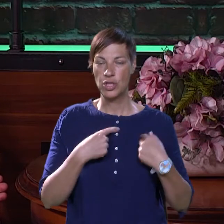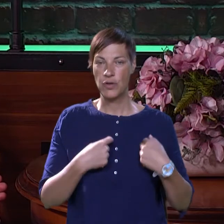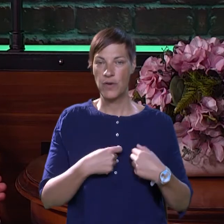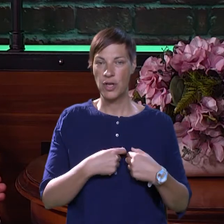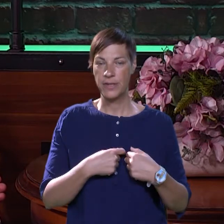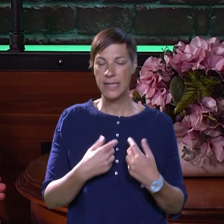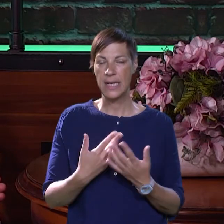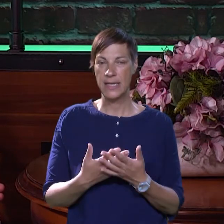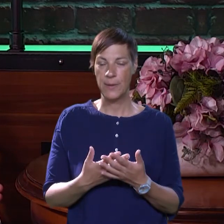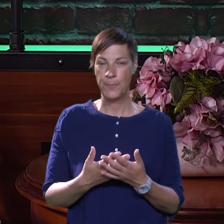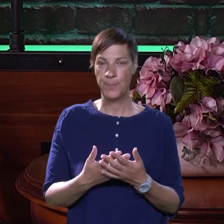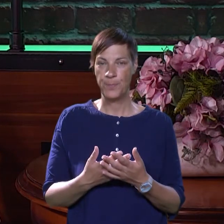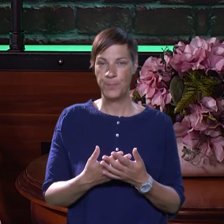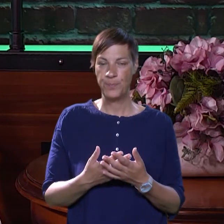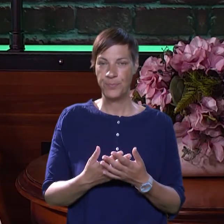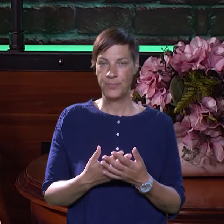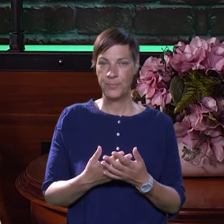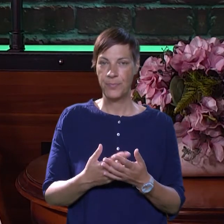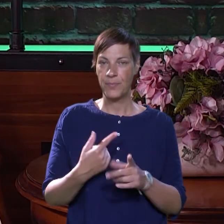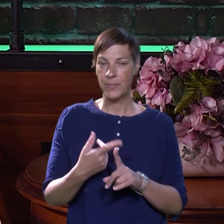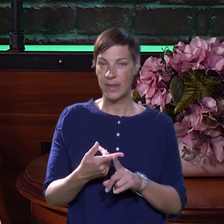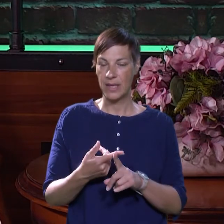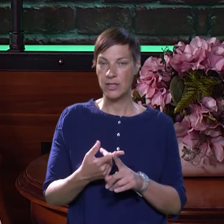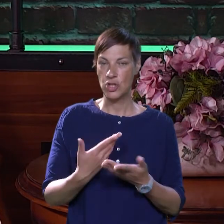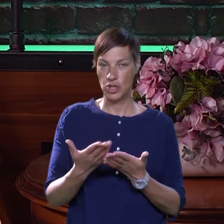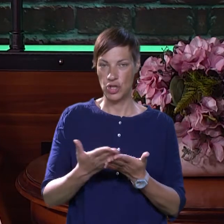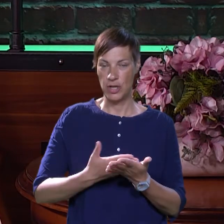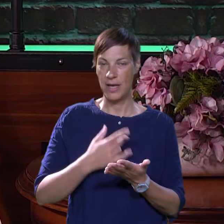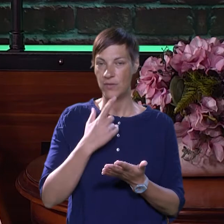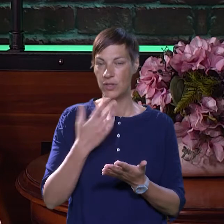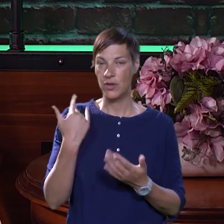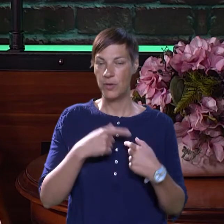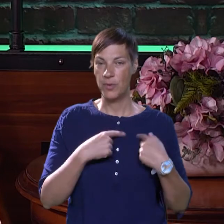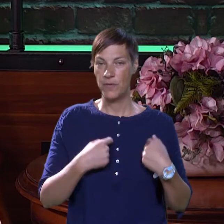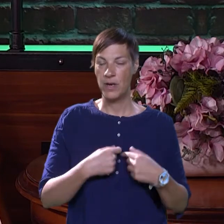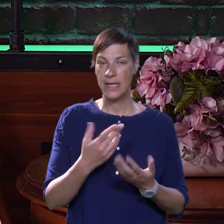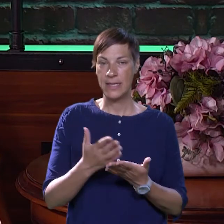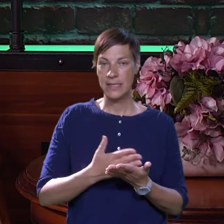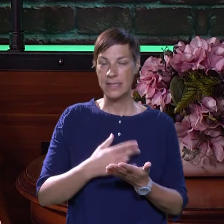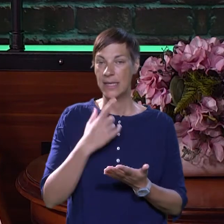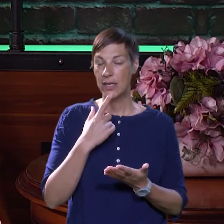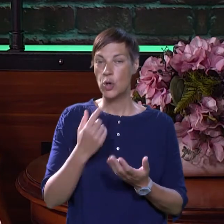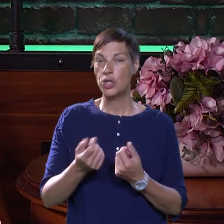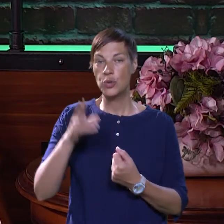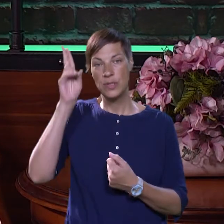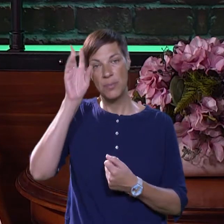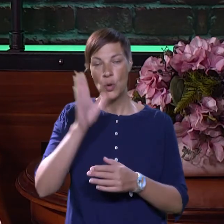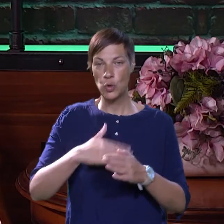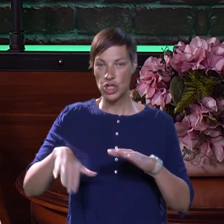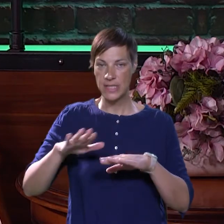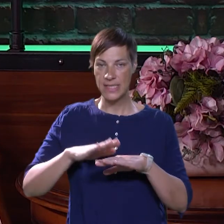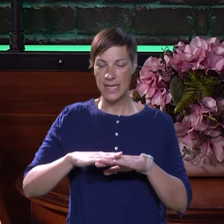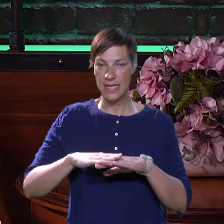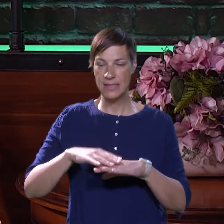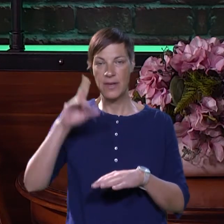volontiranje, jer ona točno navodi koji je bio volonterski zadatak i koje su se kompetencije